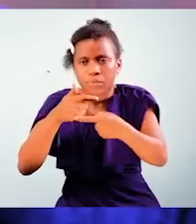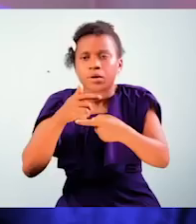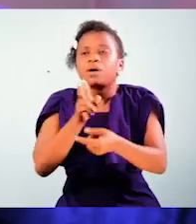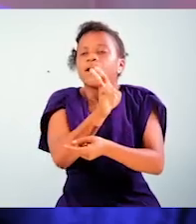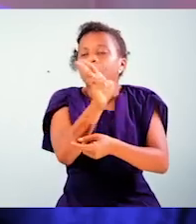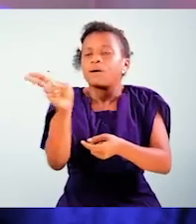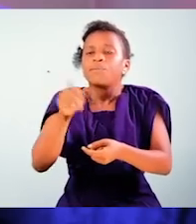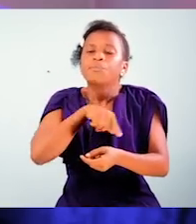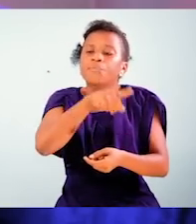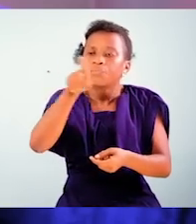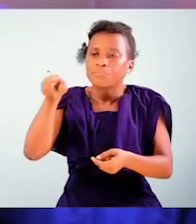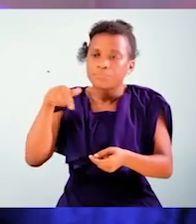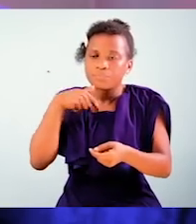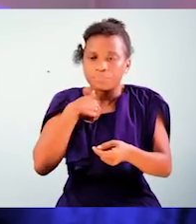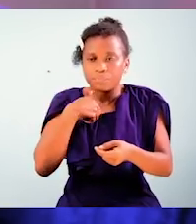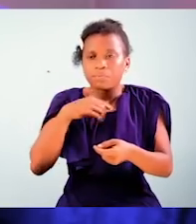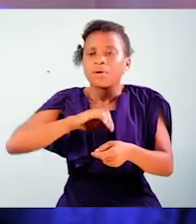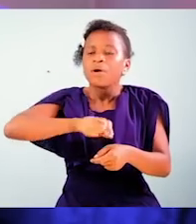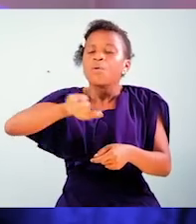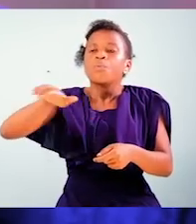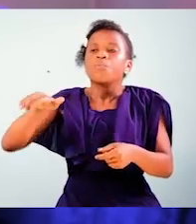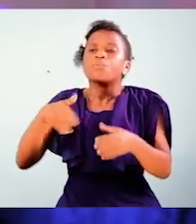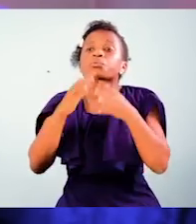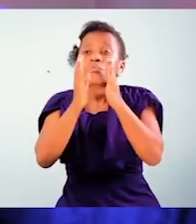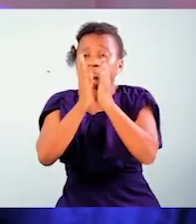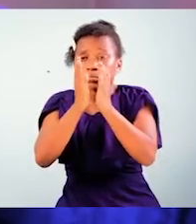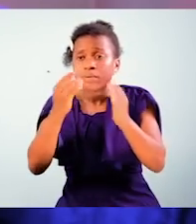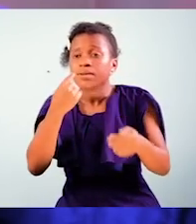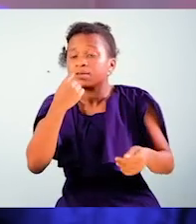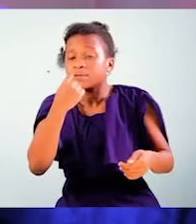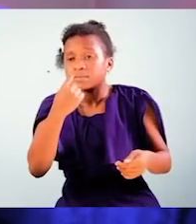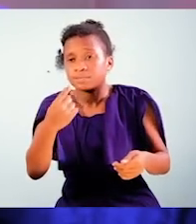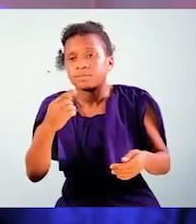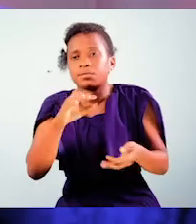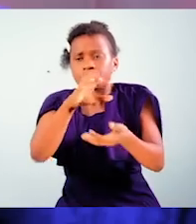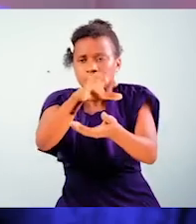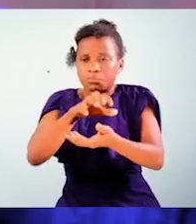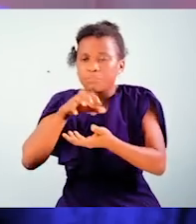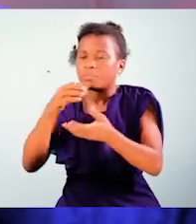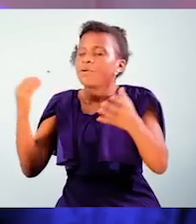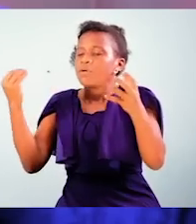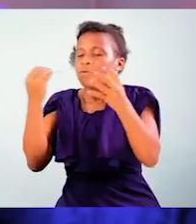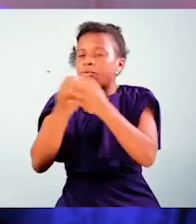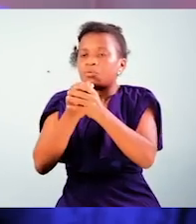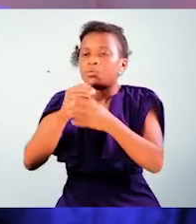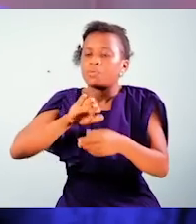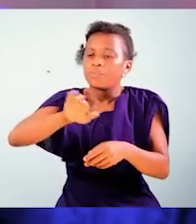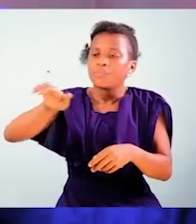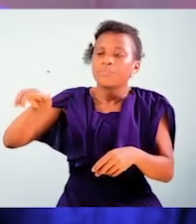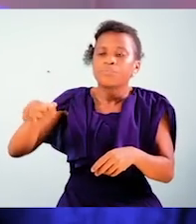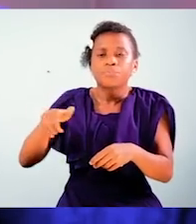almashauri zetu. Wizi mkubwa, maana tukitaja ufisadi vinaenda pamoja na wizi. Watu wamekuwa